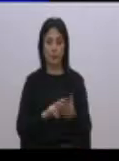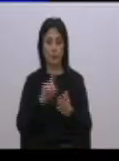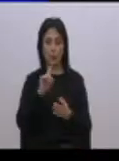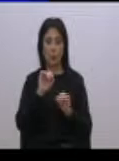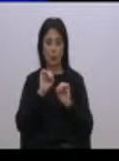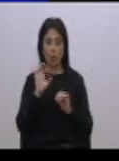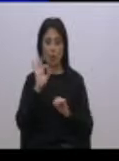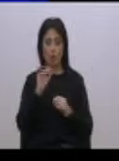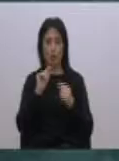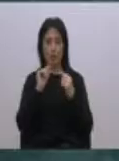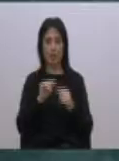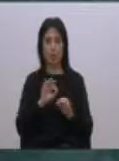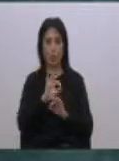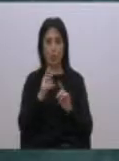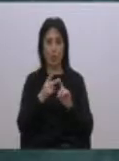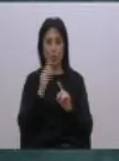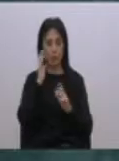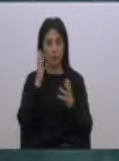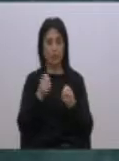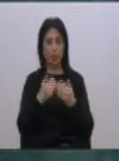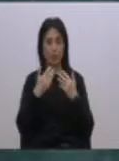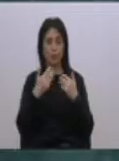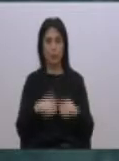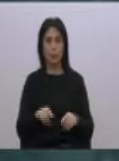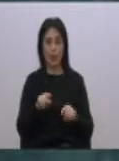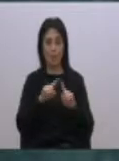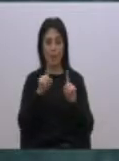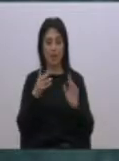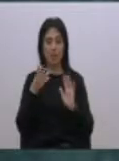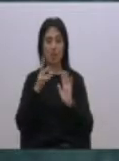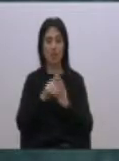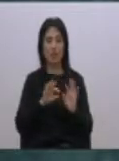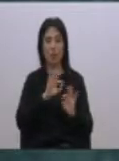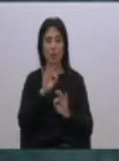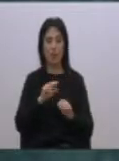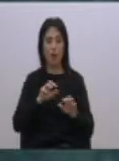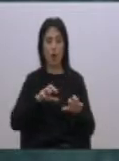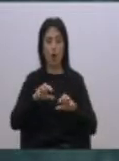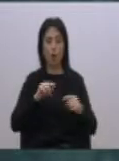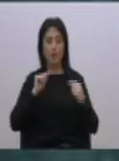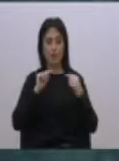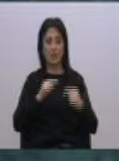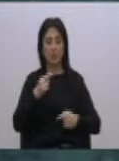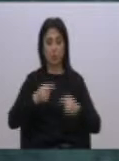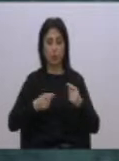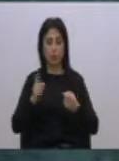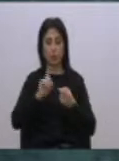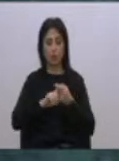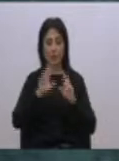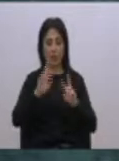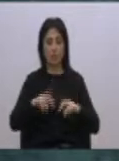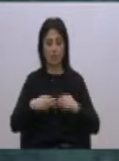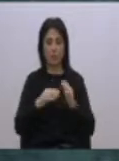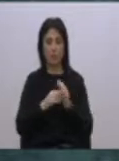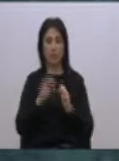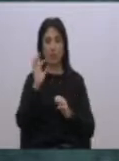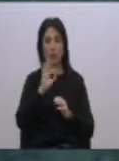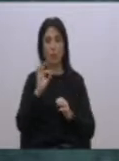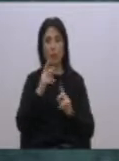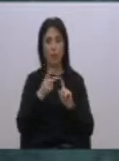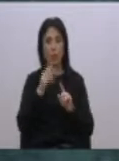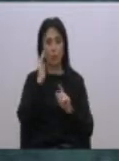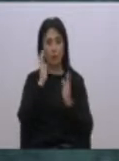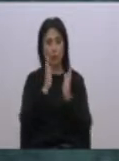Отхоздерти мохре 0 цинаамдеги проекти мерумосмент мигебули. Амой пакет чемоали проекти коррупциис цинаамде гзолис шесахев канунши цвлеби шетанис таобазе